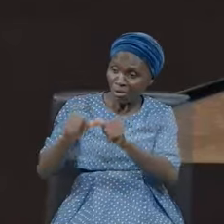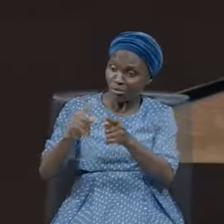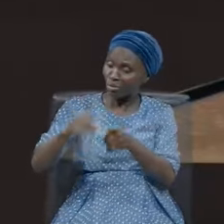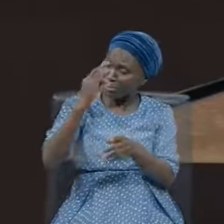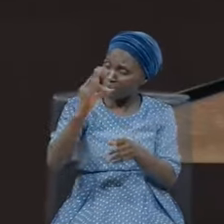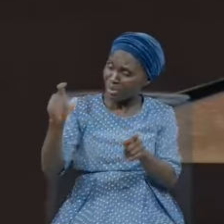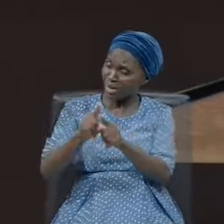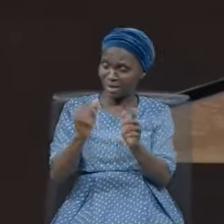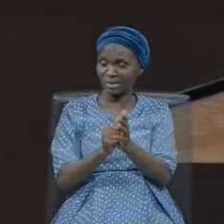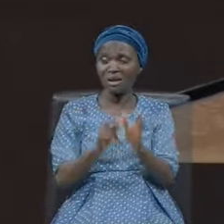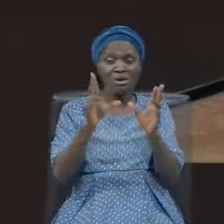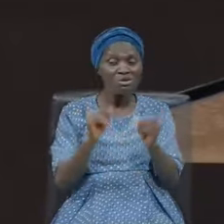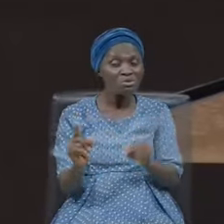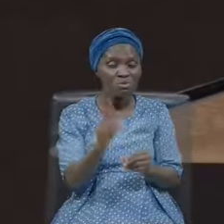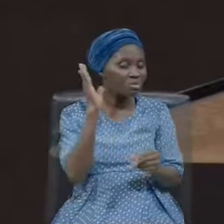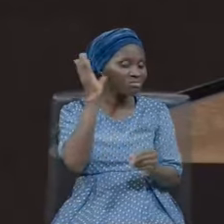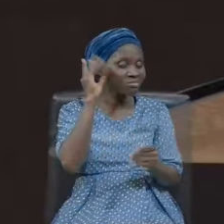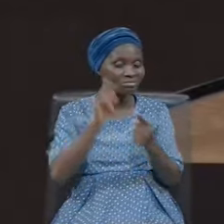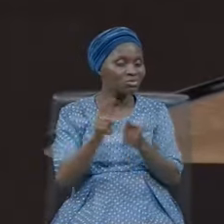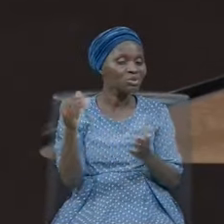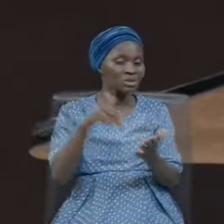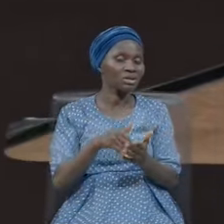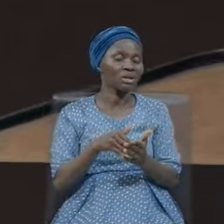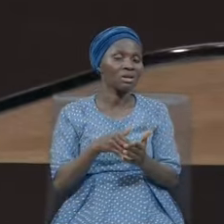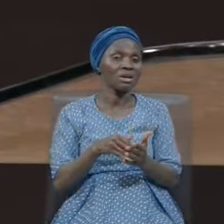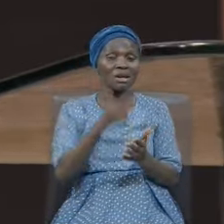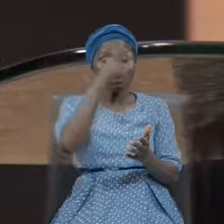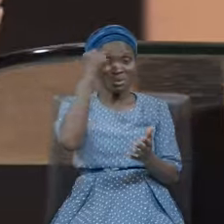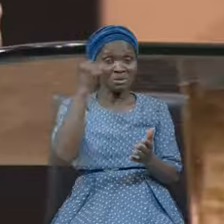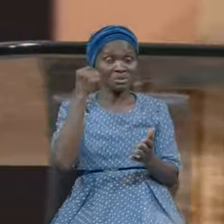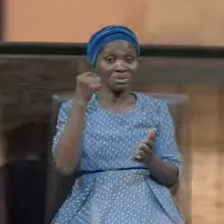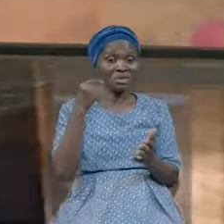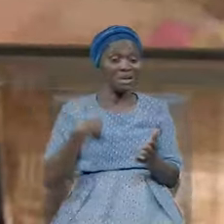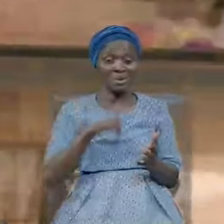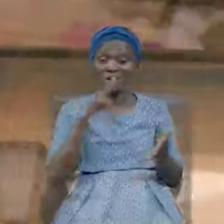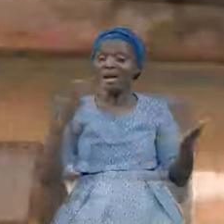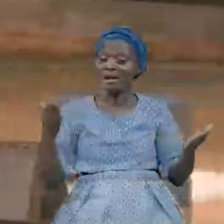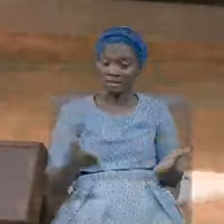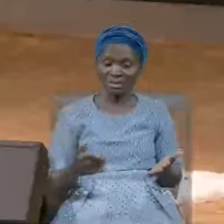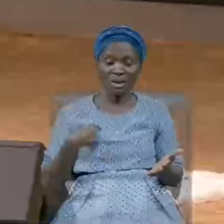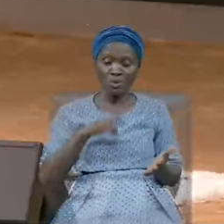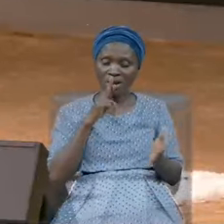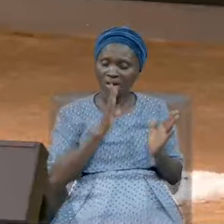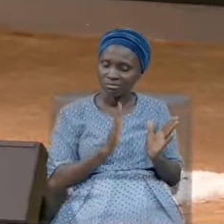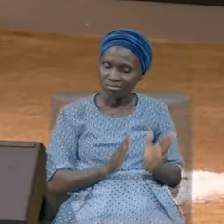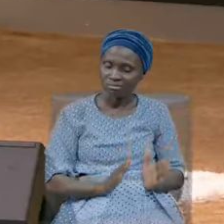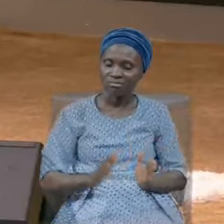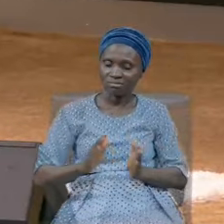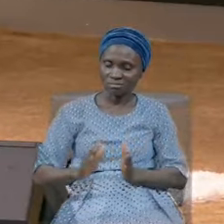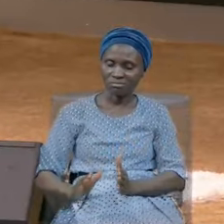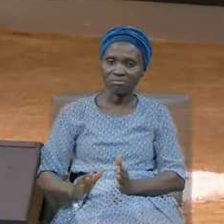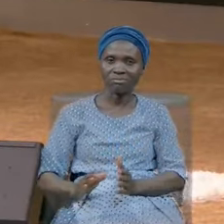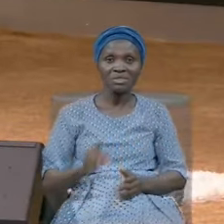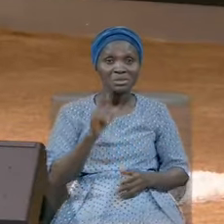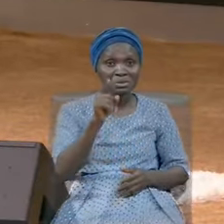cela, il n'y a personne qui va vous écouter. Parce que, il n'y a personne qui puisse vous écouter parce que nous voici, nous sommes